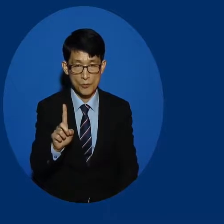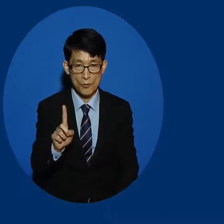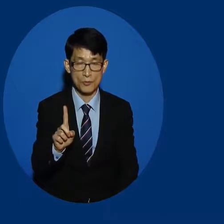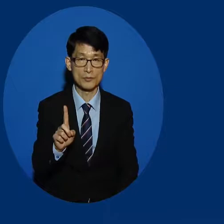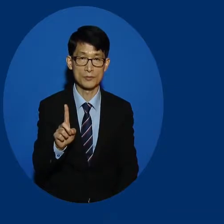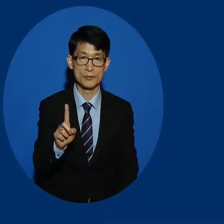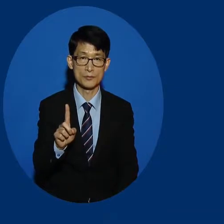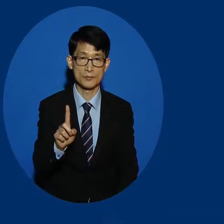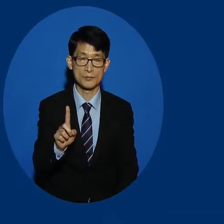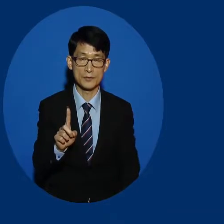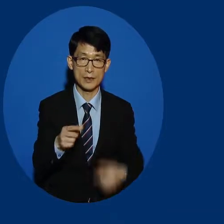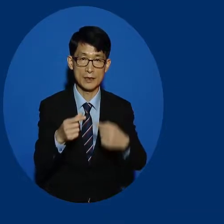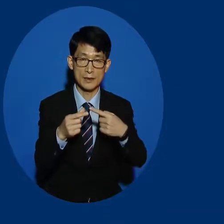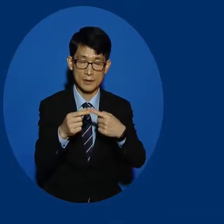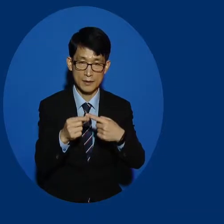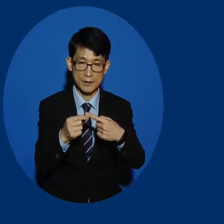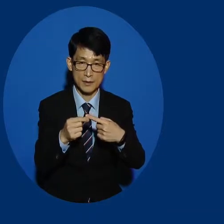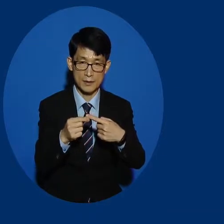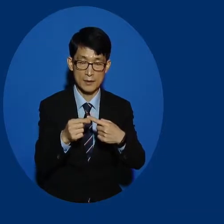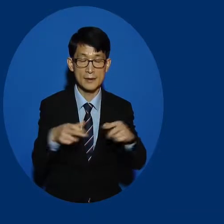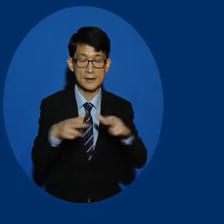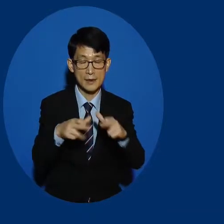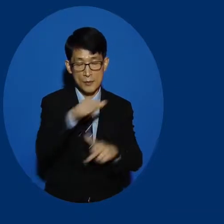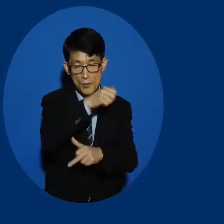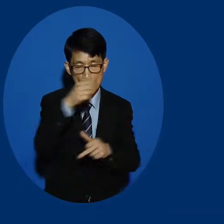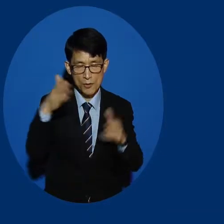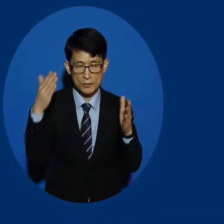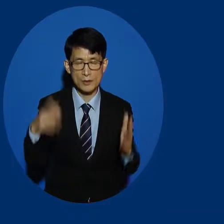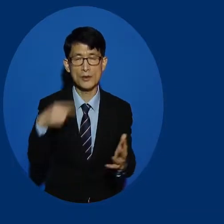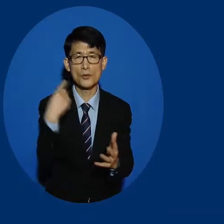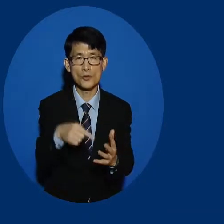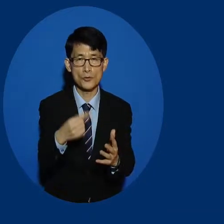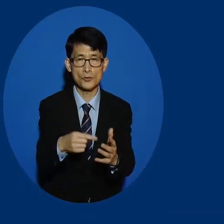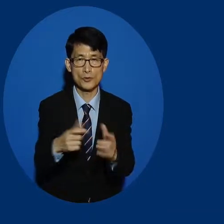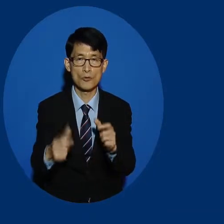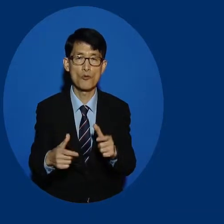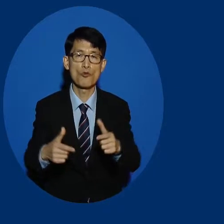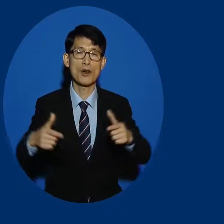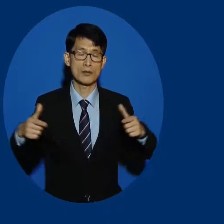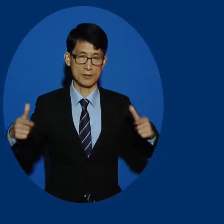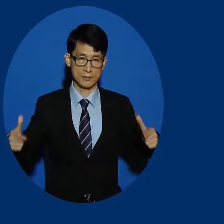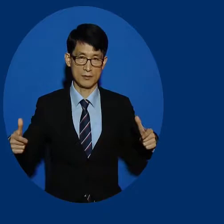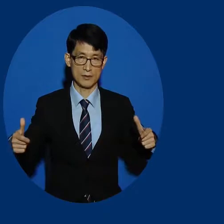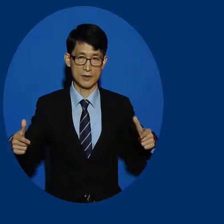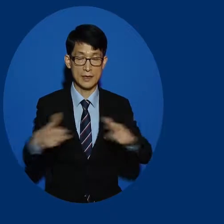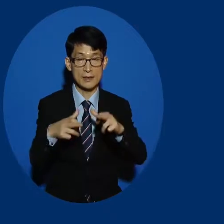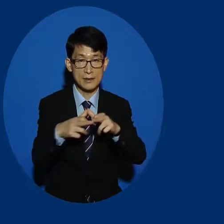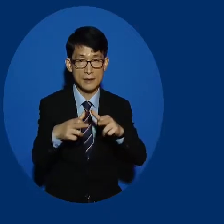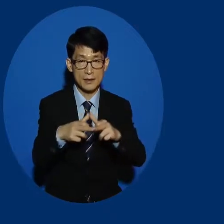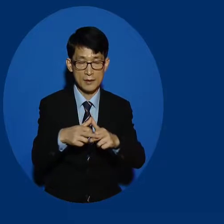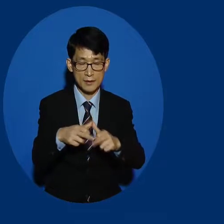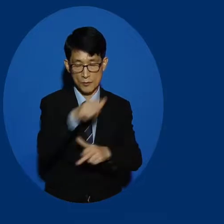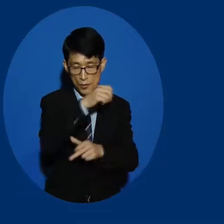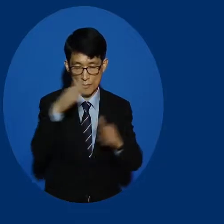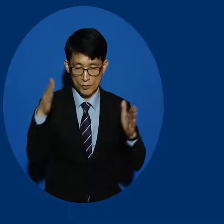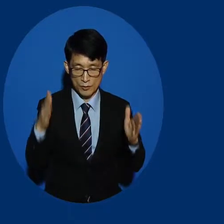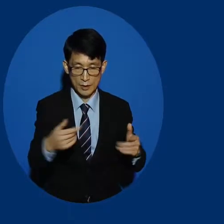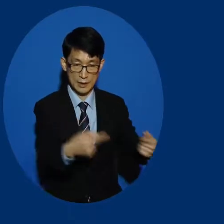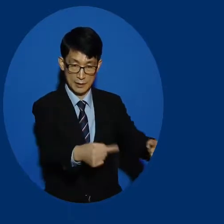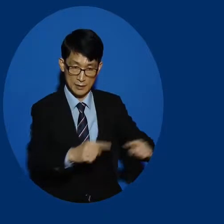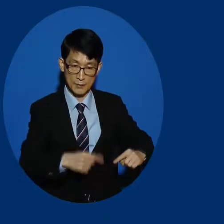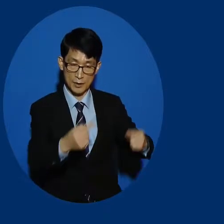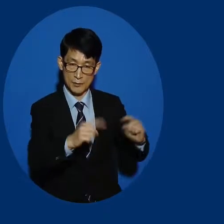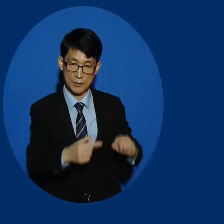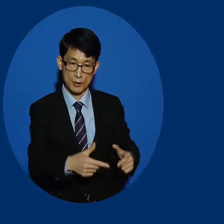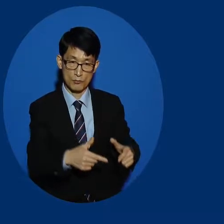장애인을 위한 교육, 장애인을 위한 평생교육 프로그램을 확대해 나가고 장애인 평생교육 참여율을